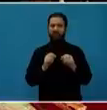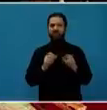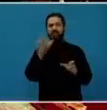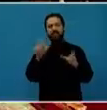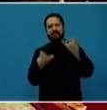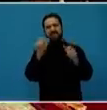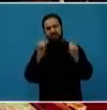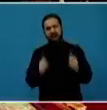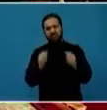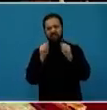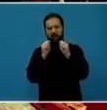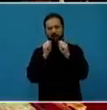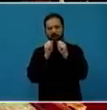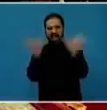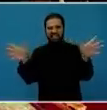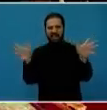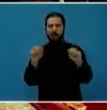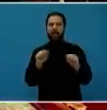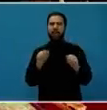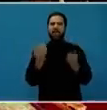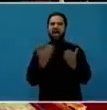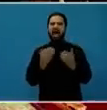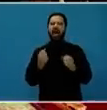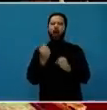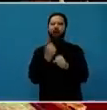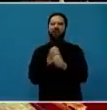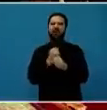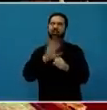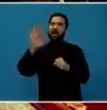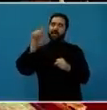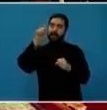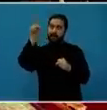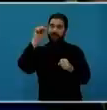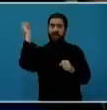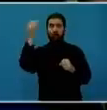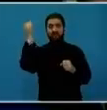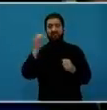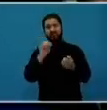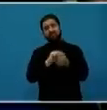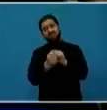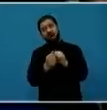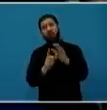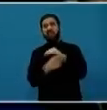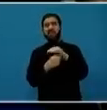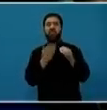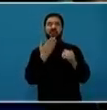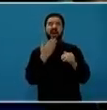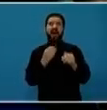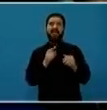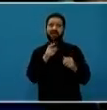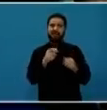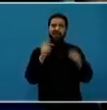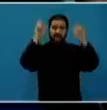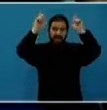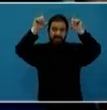o acțiune sau o cerere pe care o facem către Dumnezeu sau, din păcate, de multe ori către cel rău și care